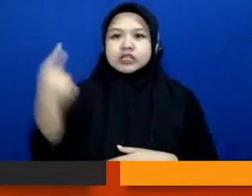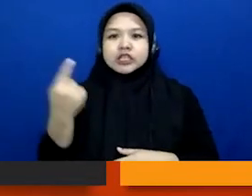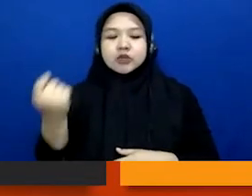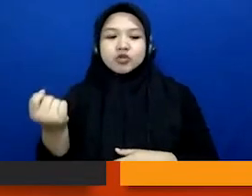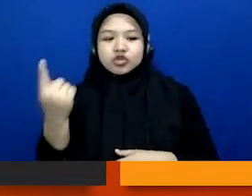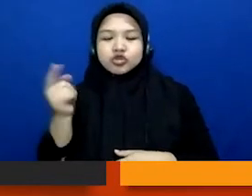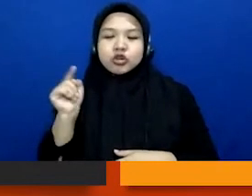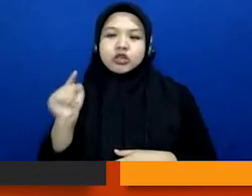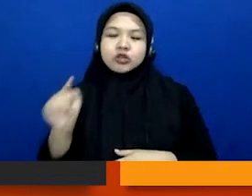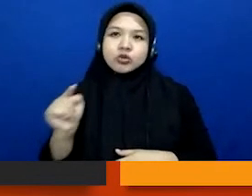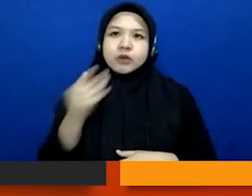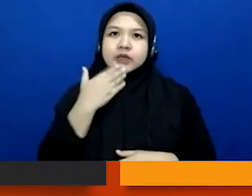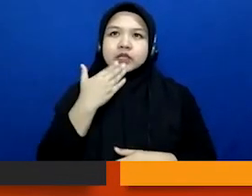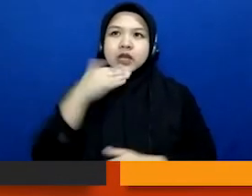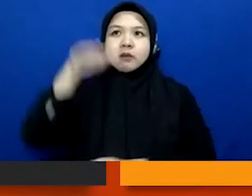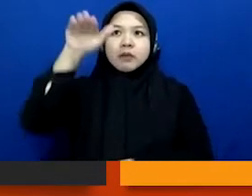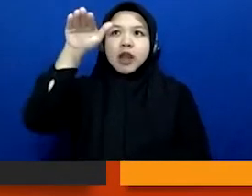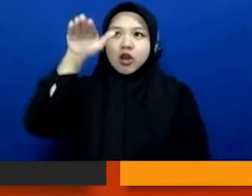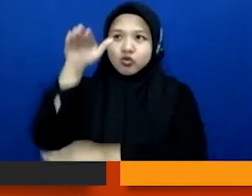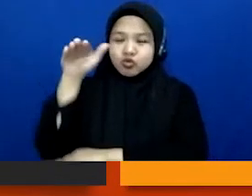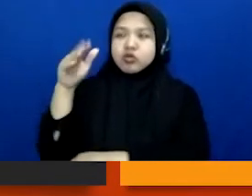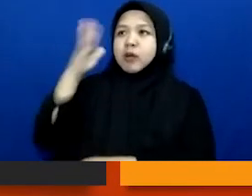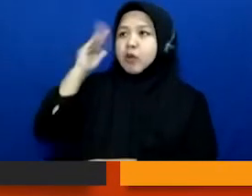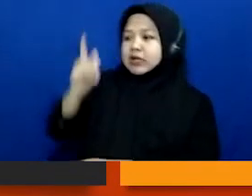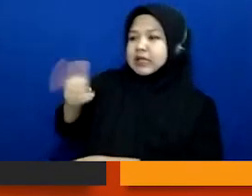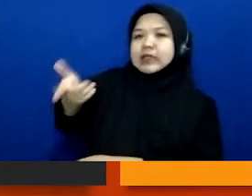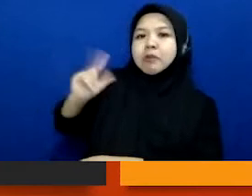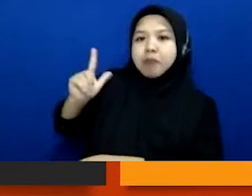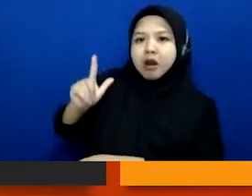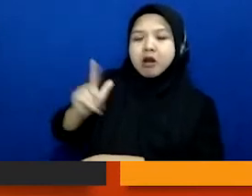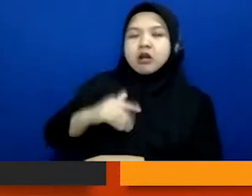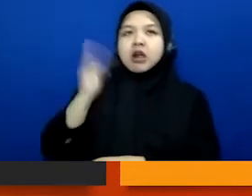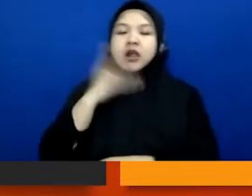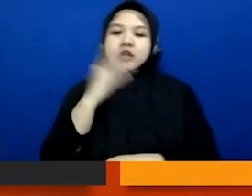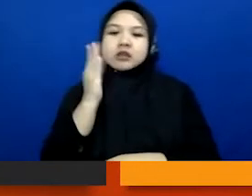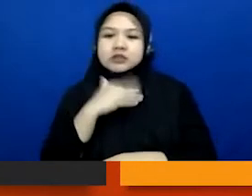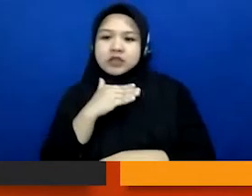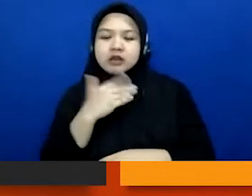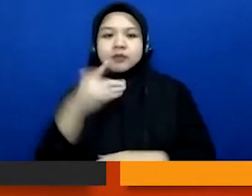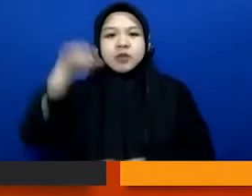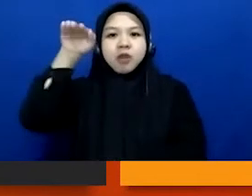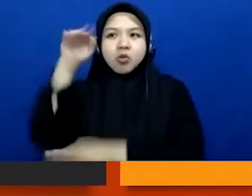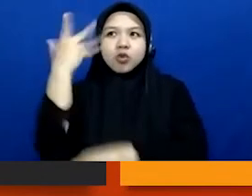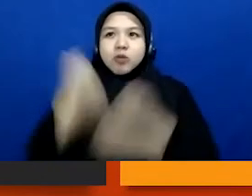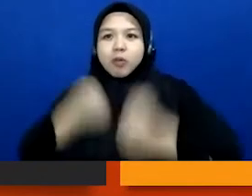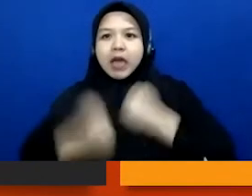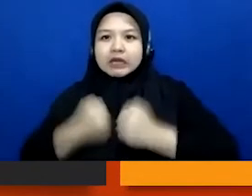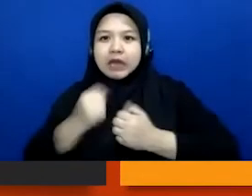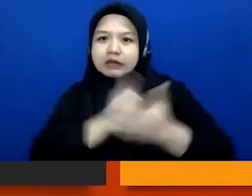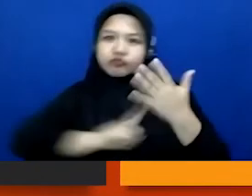pelaku ditembak polisi dengan alasan pelaku akan melarikan diri.